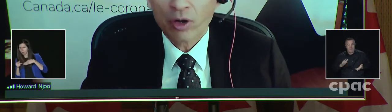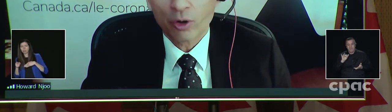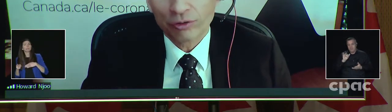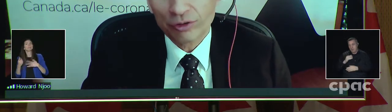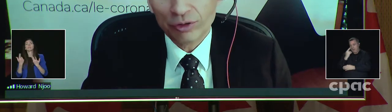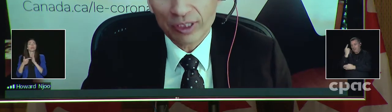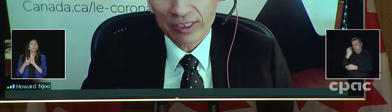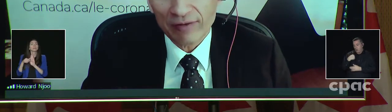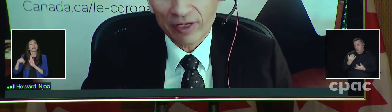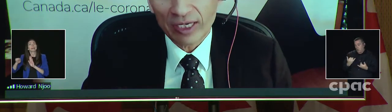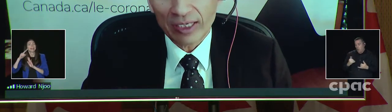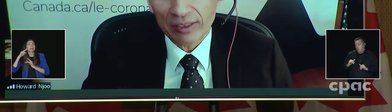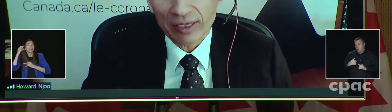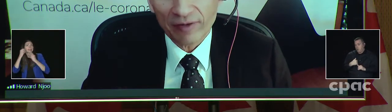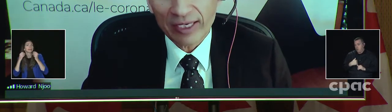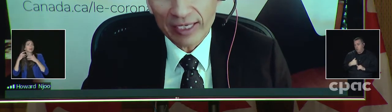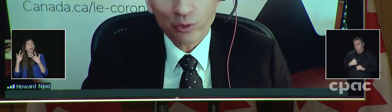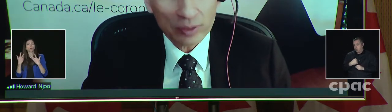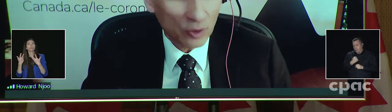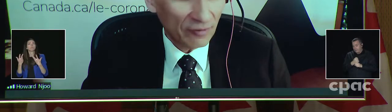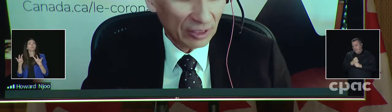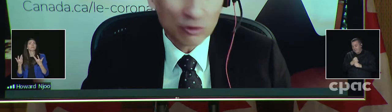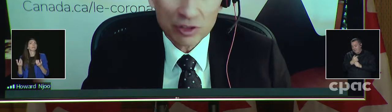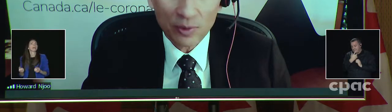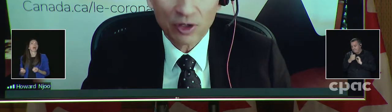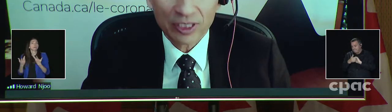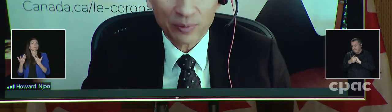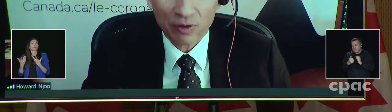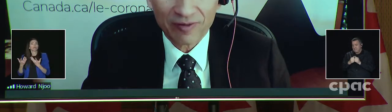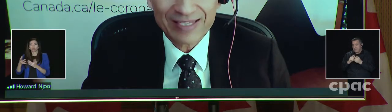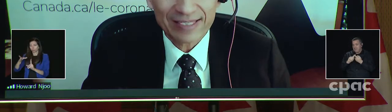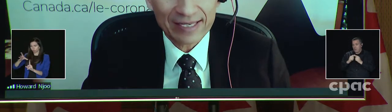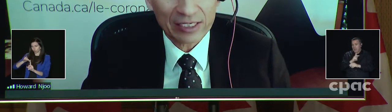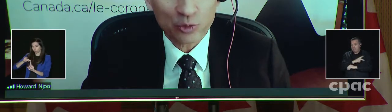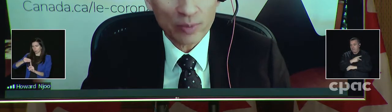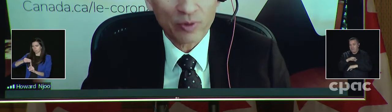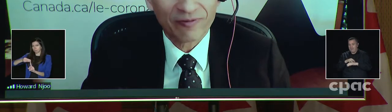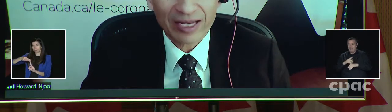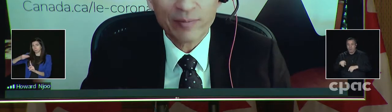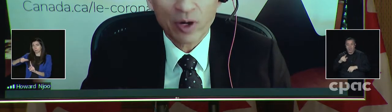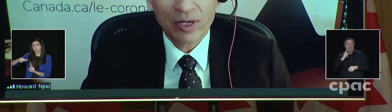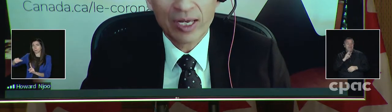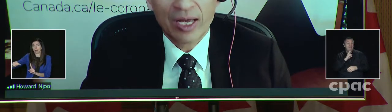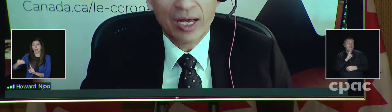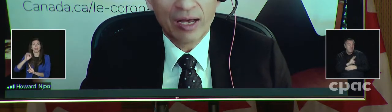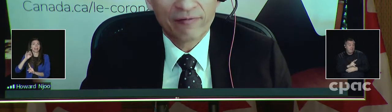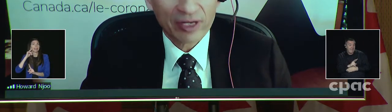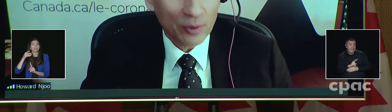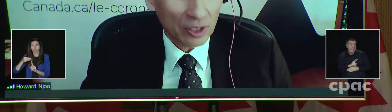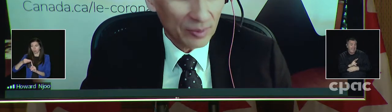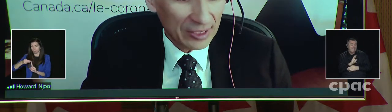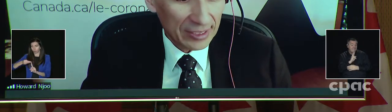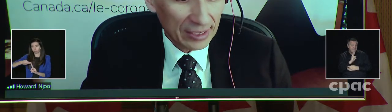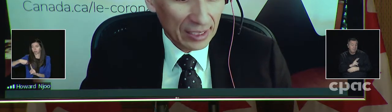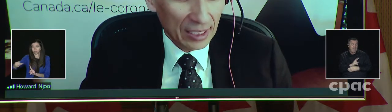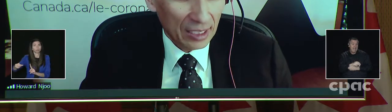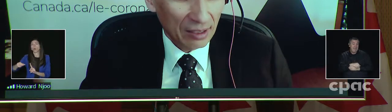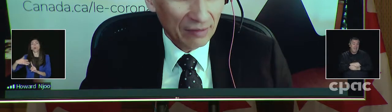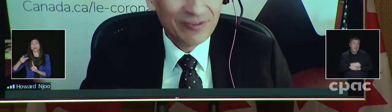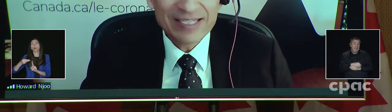pourquoi on continue de travailler étroitement avec nos homologues de provinces et territoires pour vraiment, comme